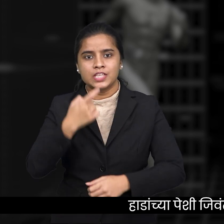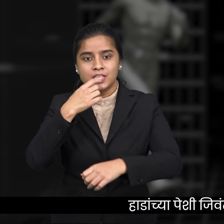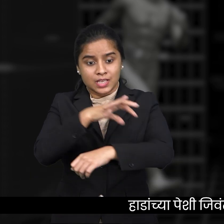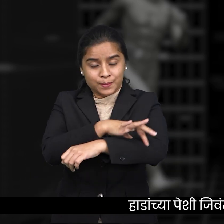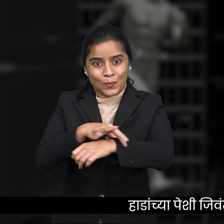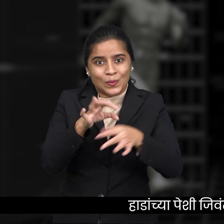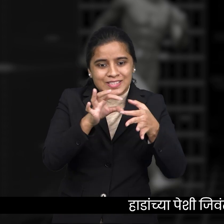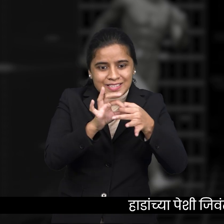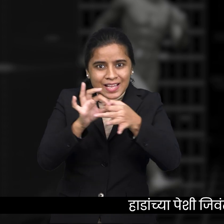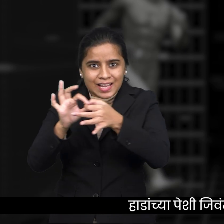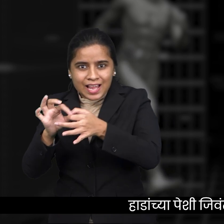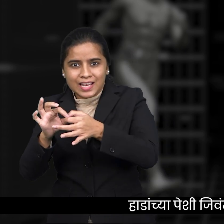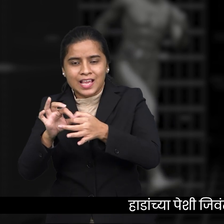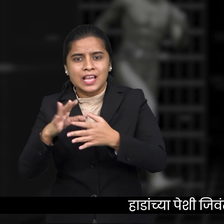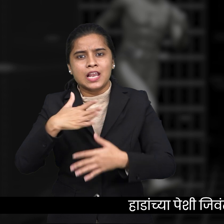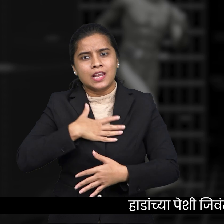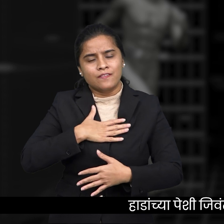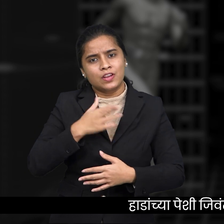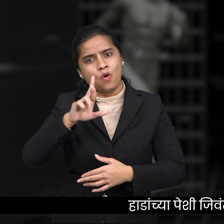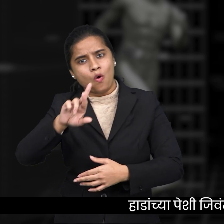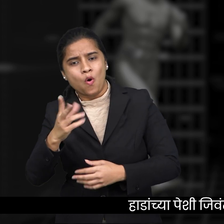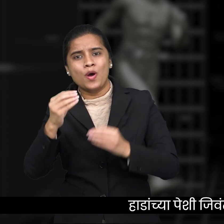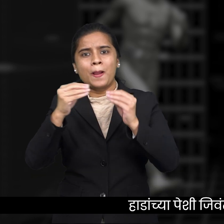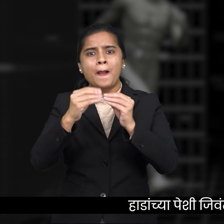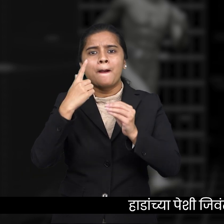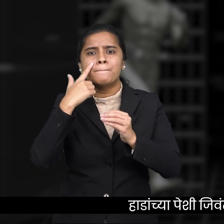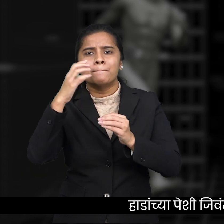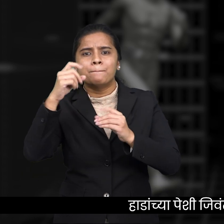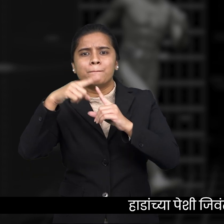हाडांच्या पेशी जिवंत किंवा जैविक घटक असतात.